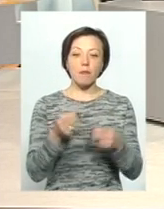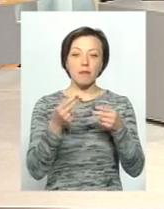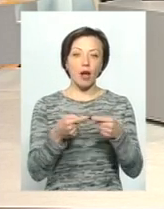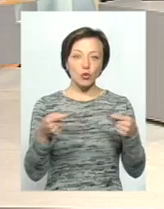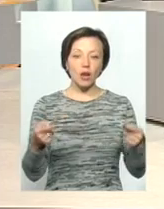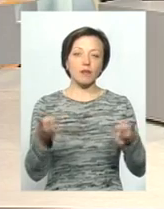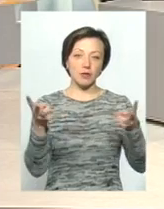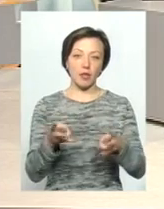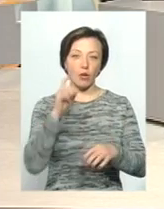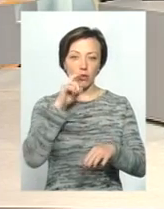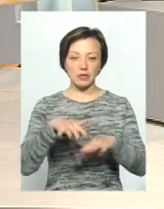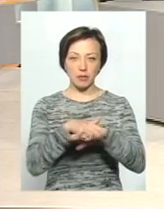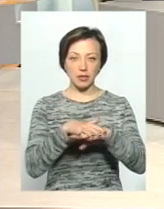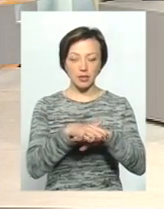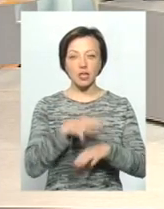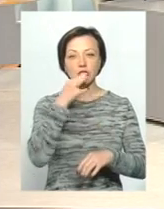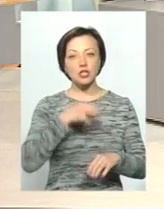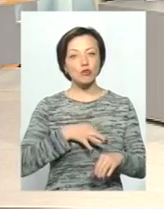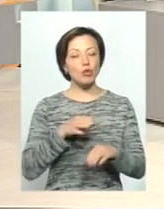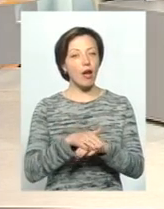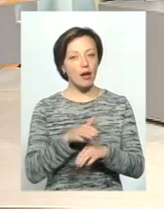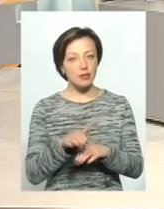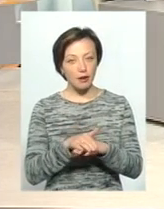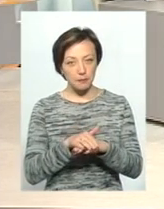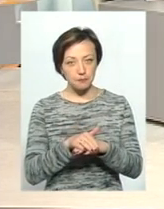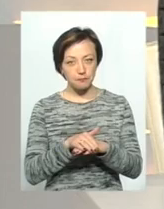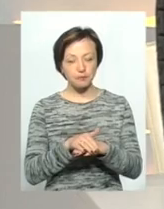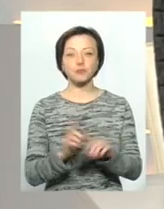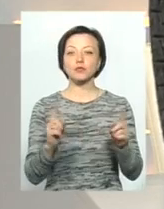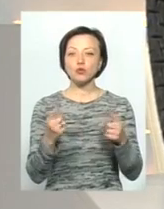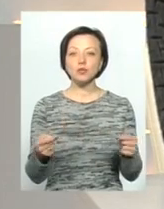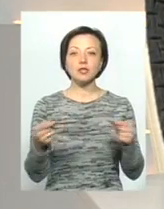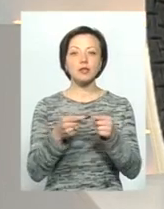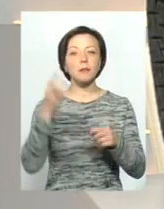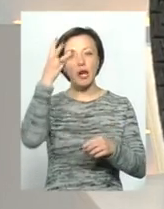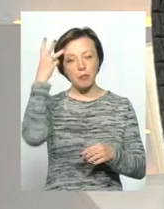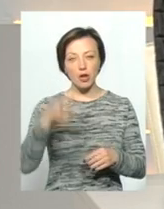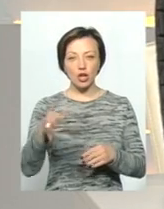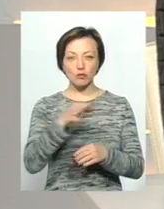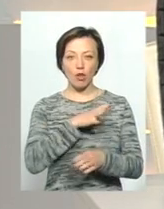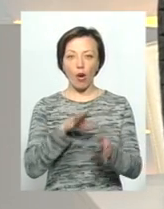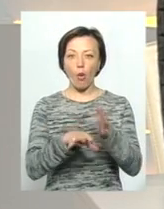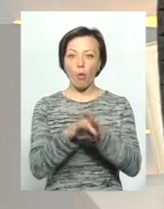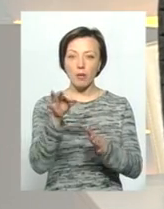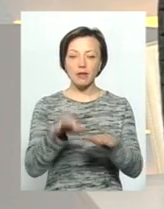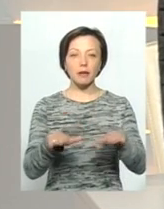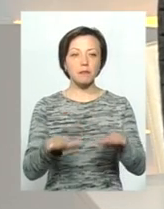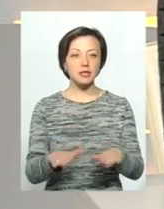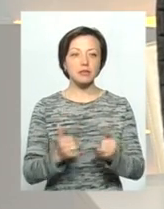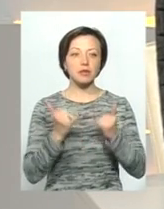на українському ринку. Скажіть, будь ласка, чому саме Хмельниччина була обрана як місцем